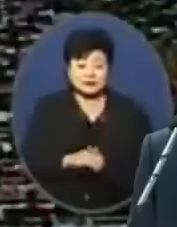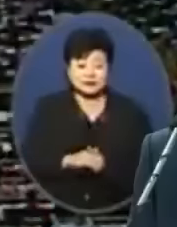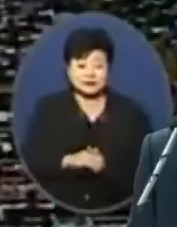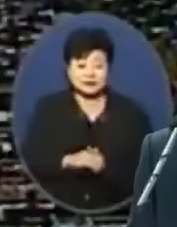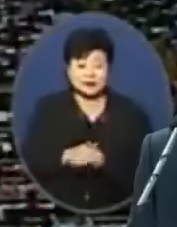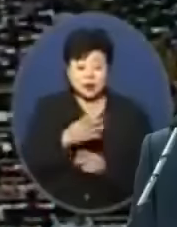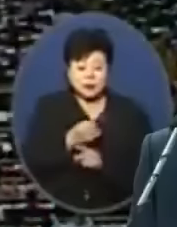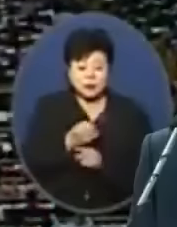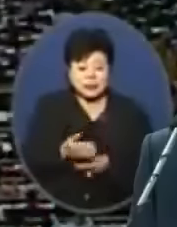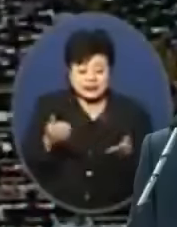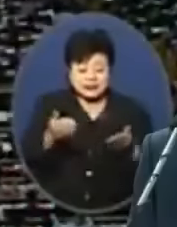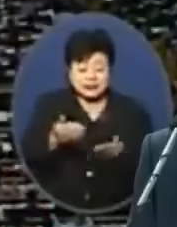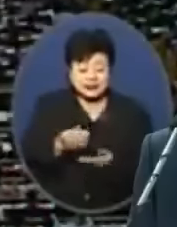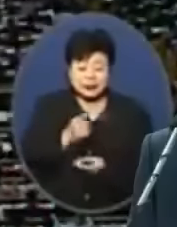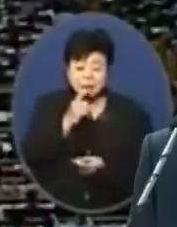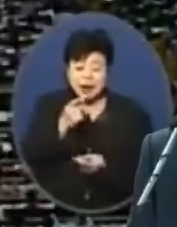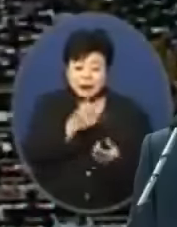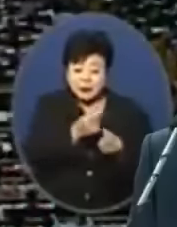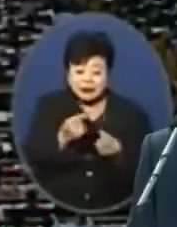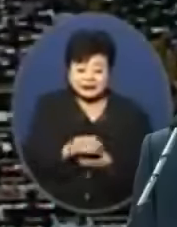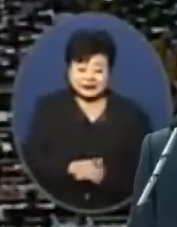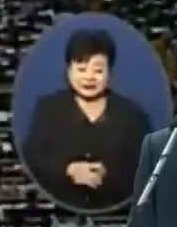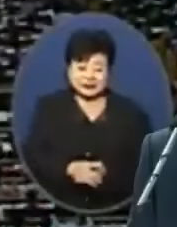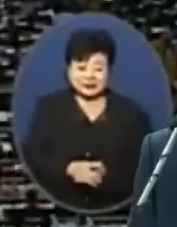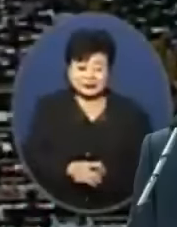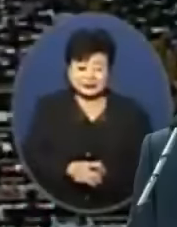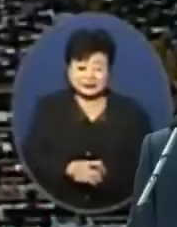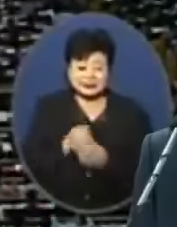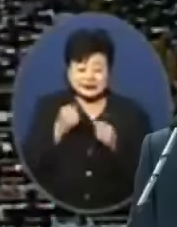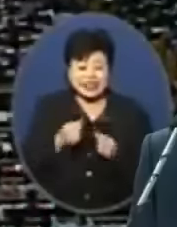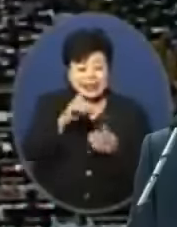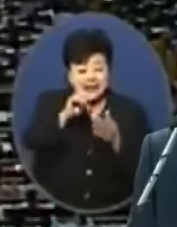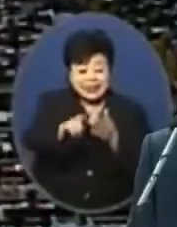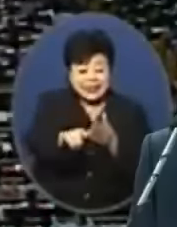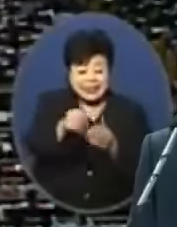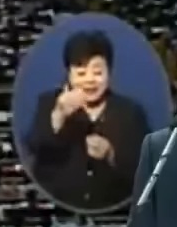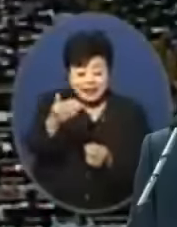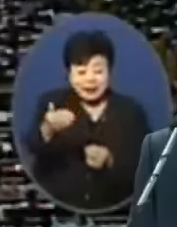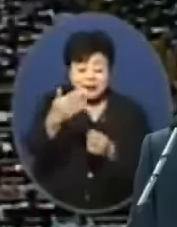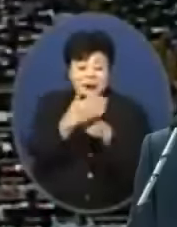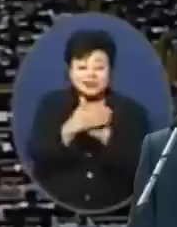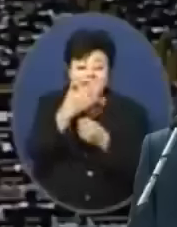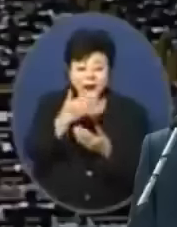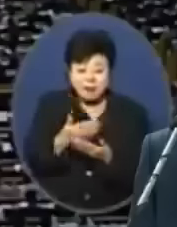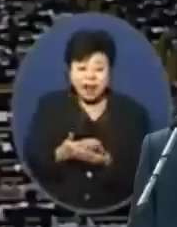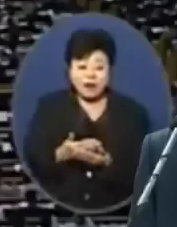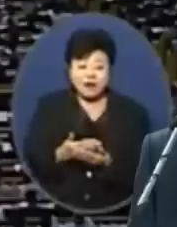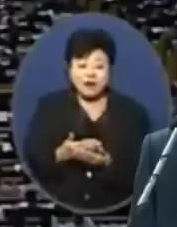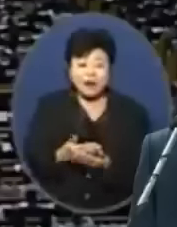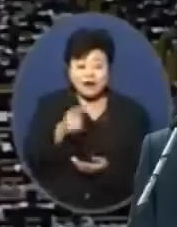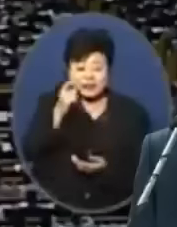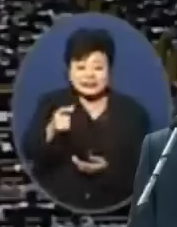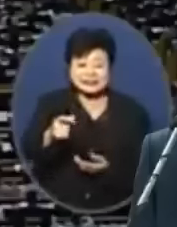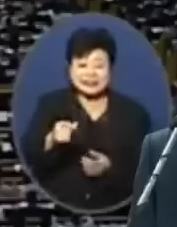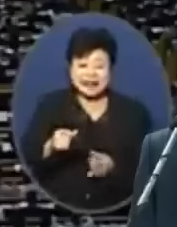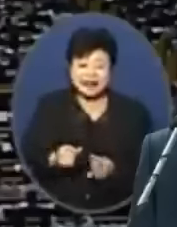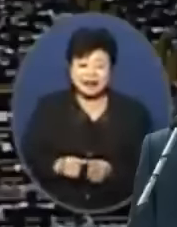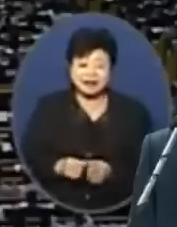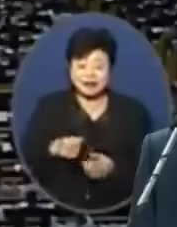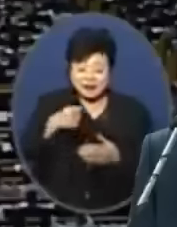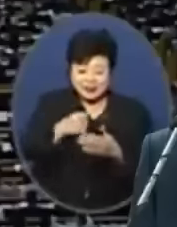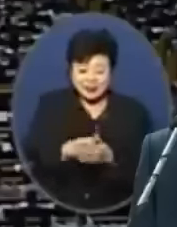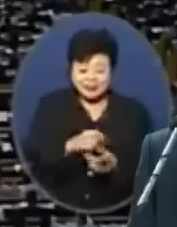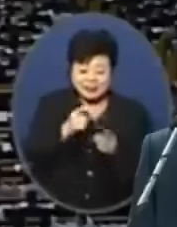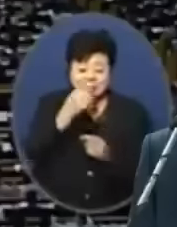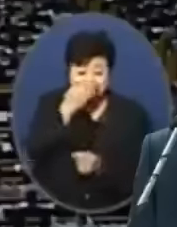보배를 질그릇에 담고 사는 것 같이 살면은 여러분은 은혜를 받고 씩씩하고 담대하게